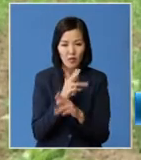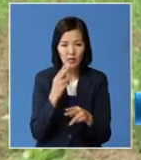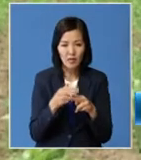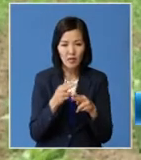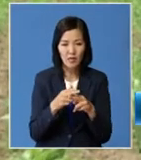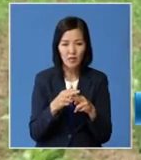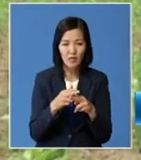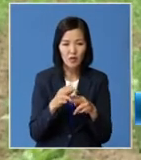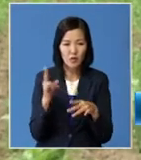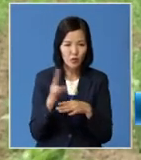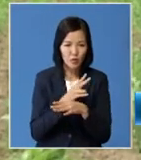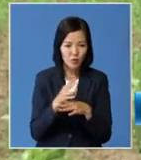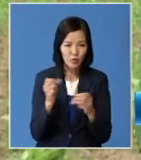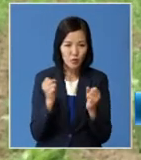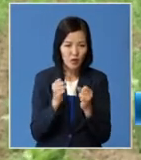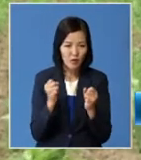түннің салқындығы,